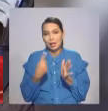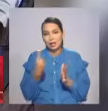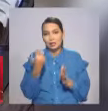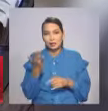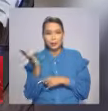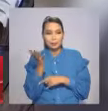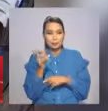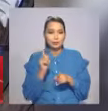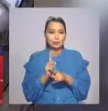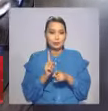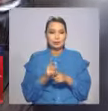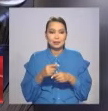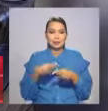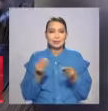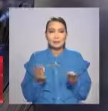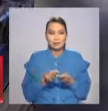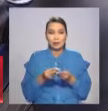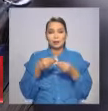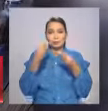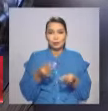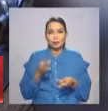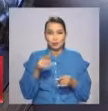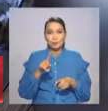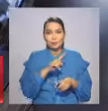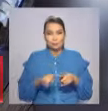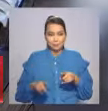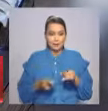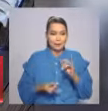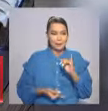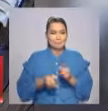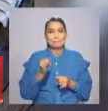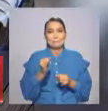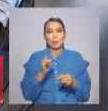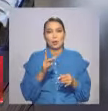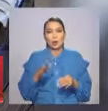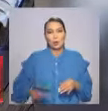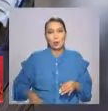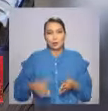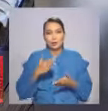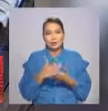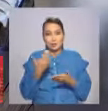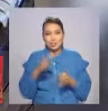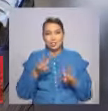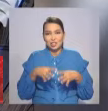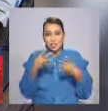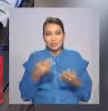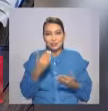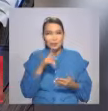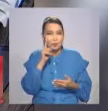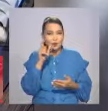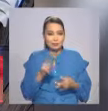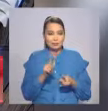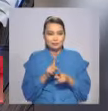На нем официант роняет тарелку, но тут же ловко отбивает ее ногой. При этом разнос со шелком в руках молодого человека остается